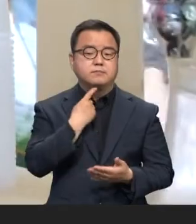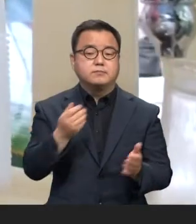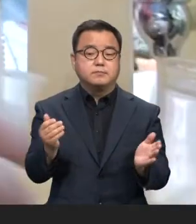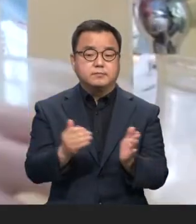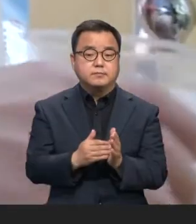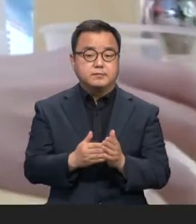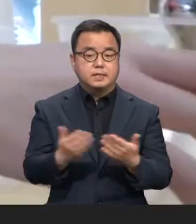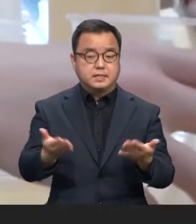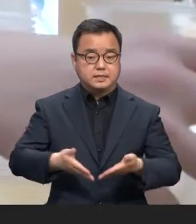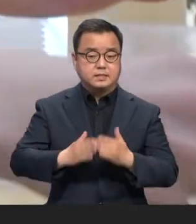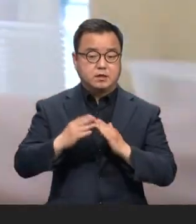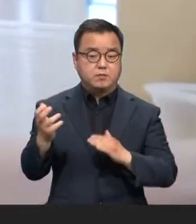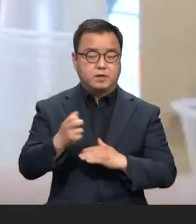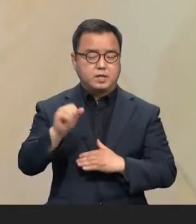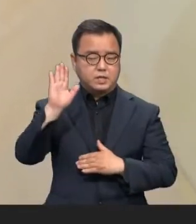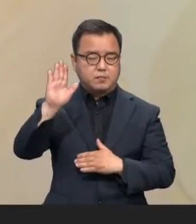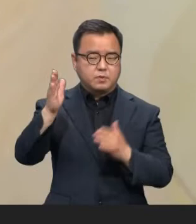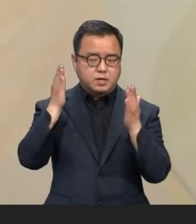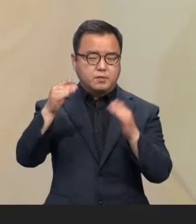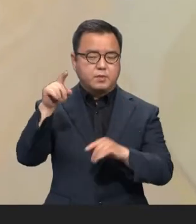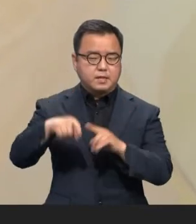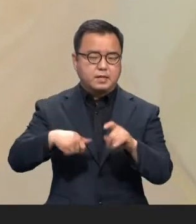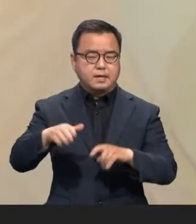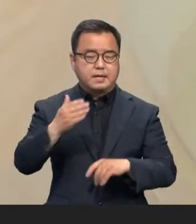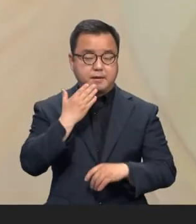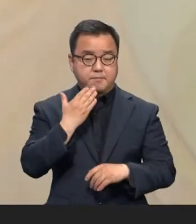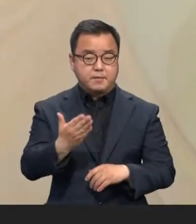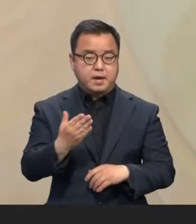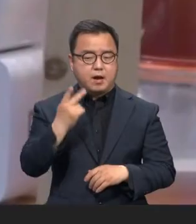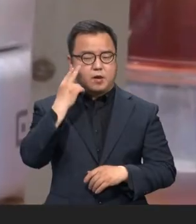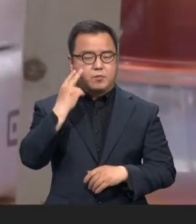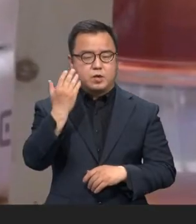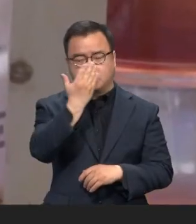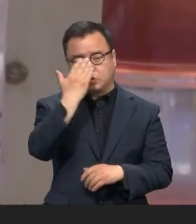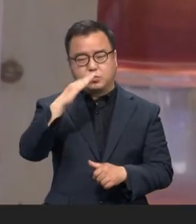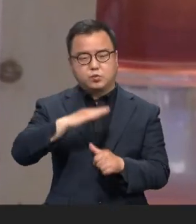창업으로 미래를 향해 한 발자국 더 나아갈 수 있었던 미국의